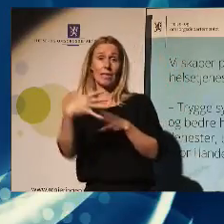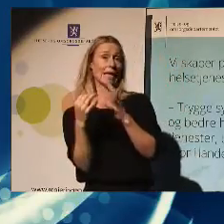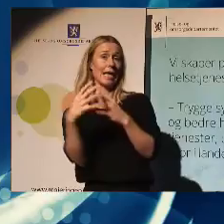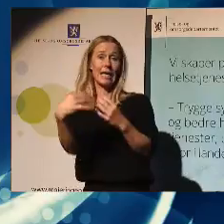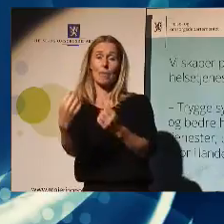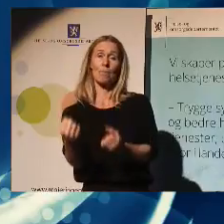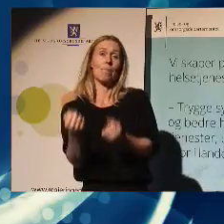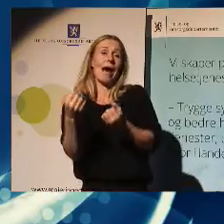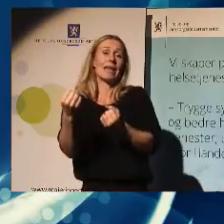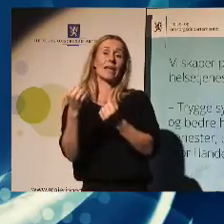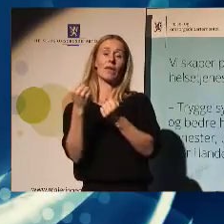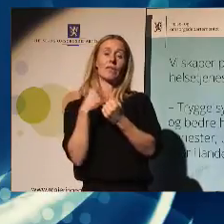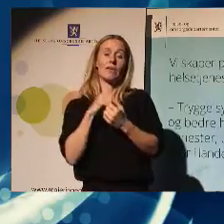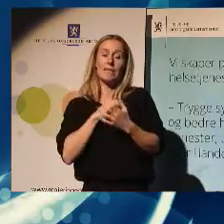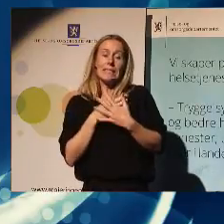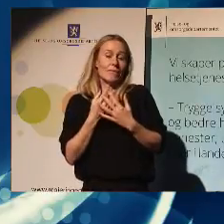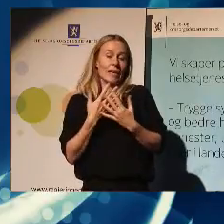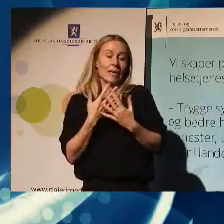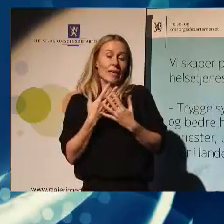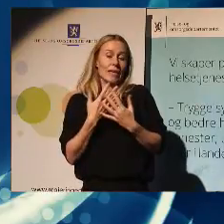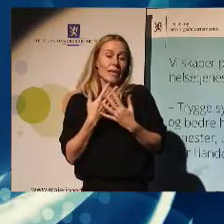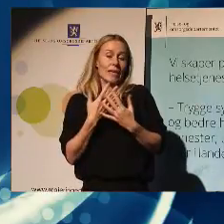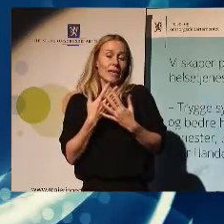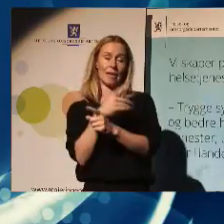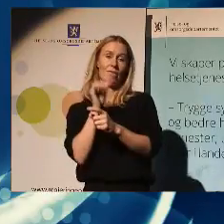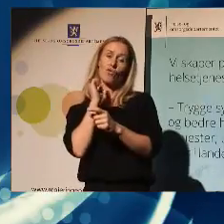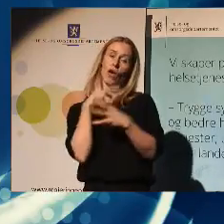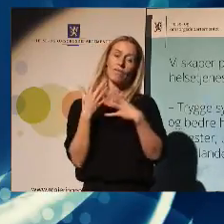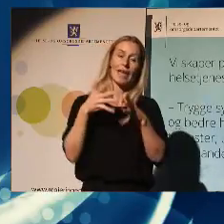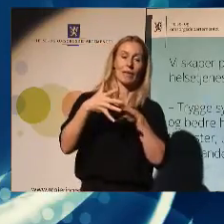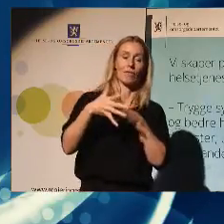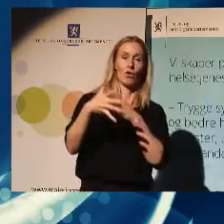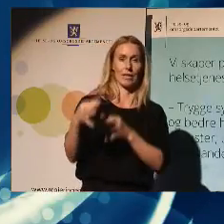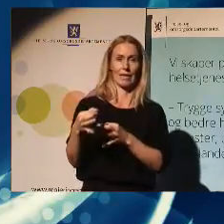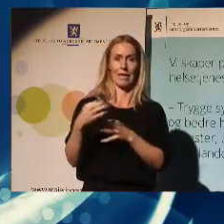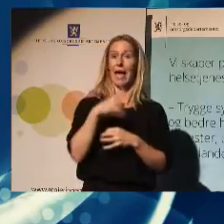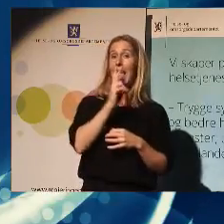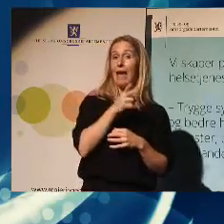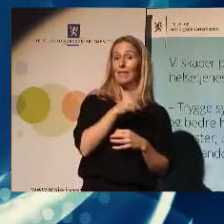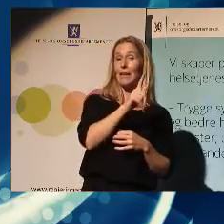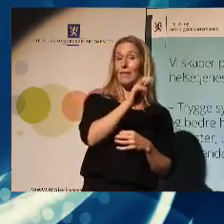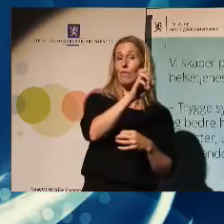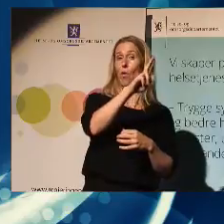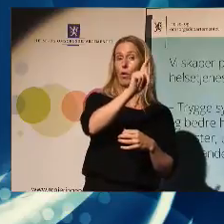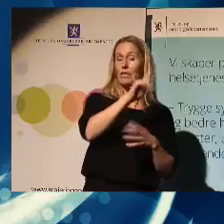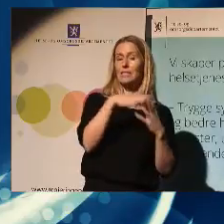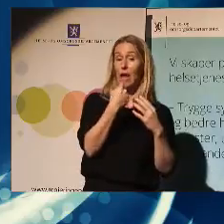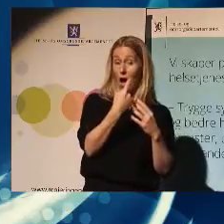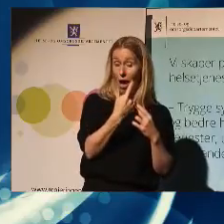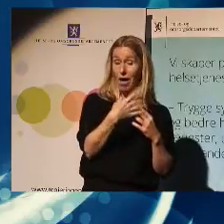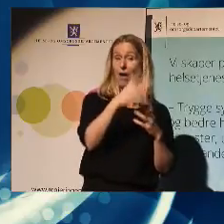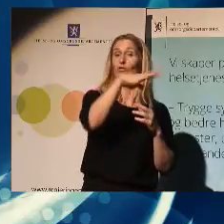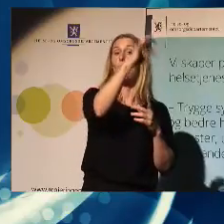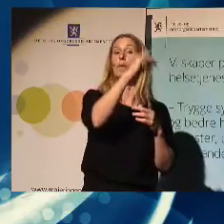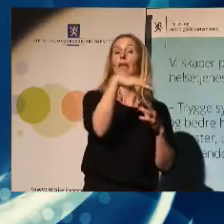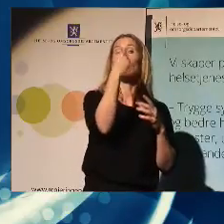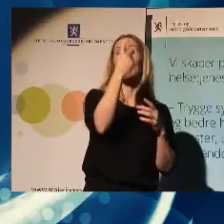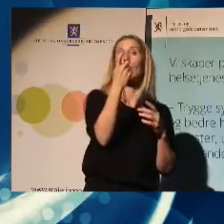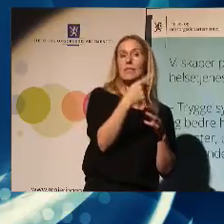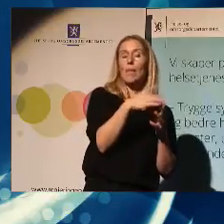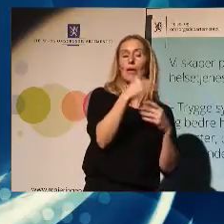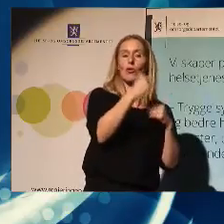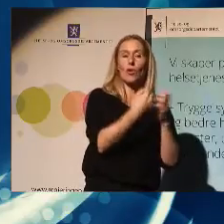vi ikke endrer hvordan vi gjør ting. Henry Ford sa det. toppen av galskap, å gjøre de samme tingene på den samme